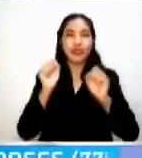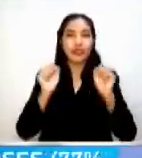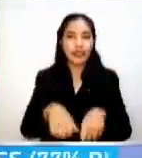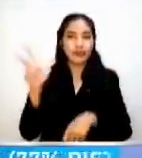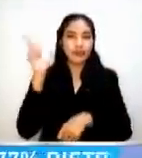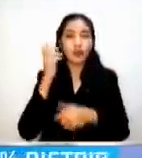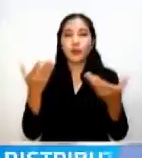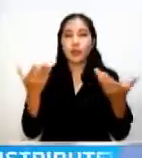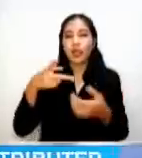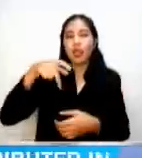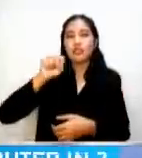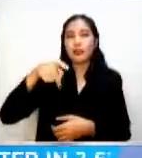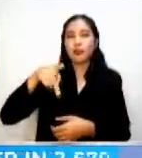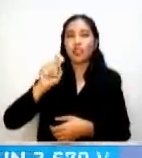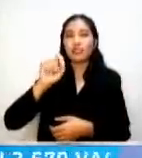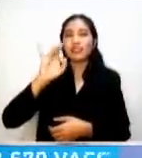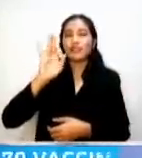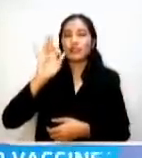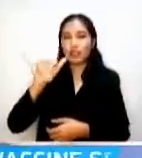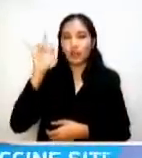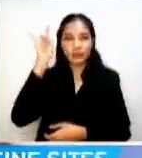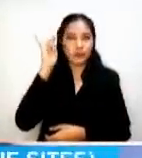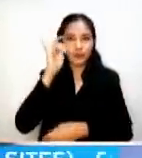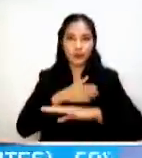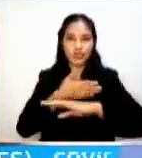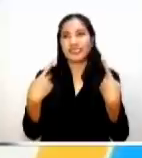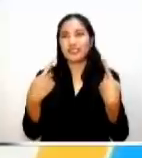Music at YouTube Music. Katatibayan GMA News.